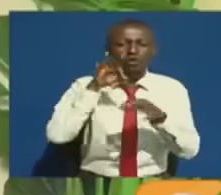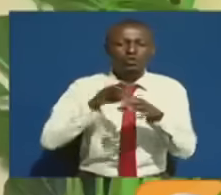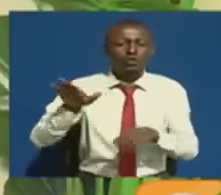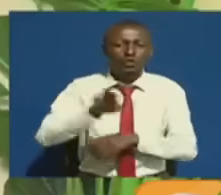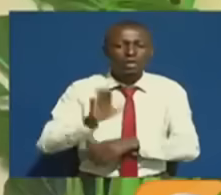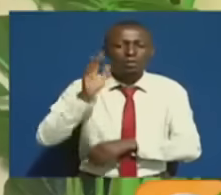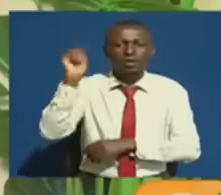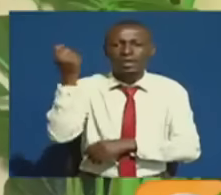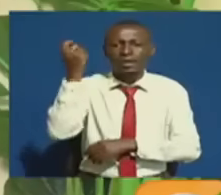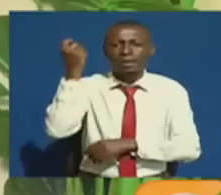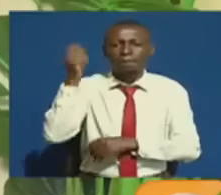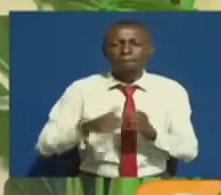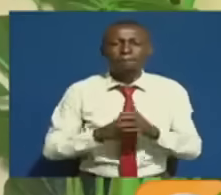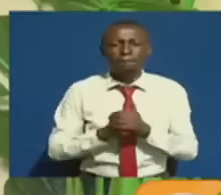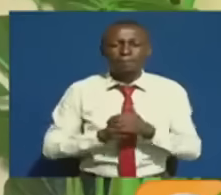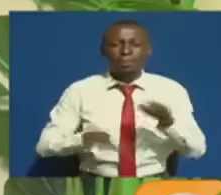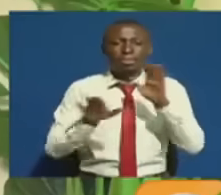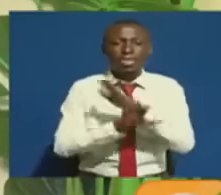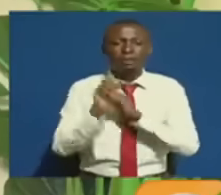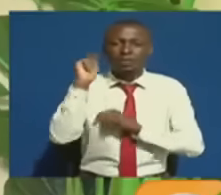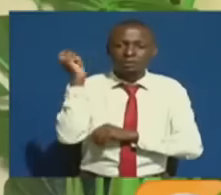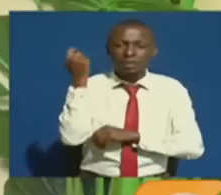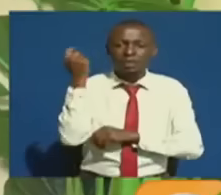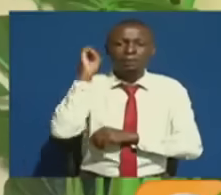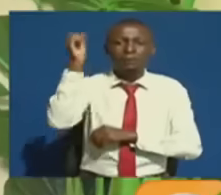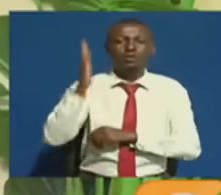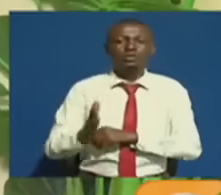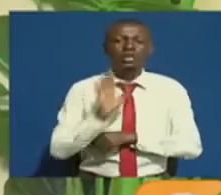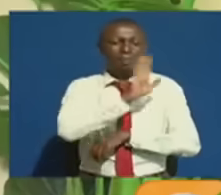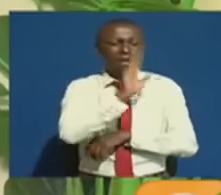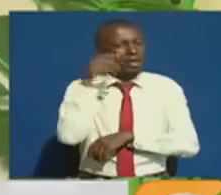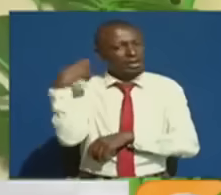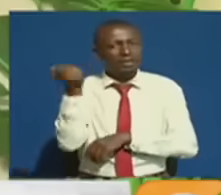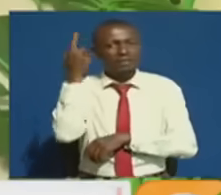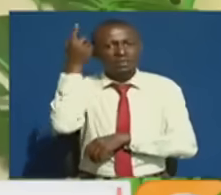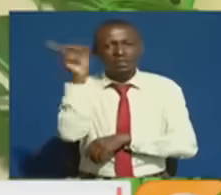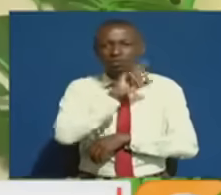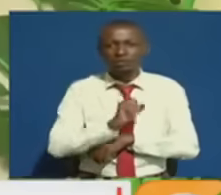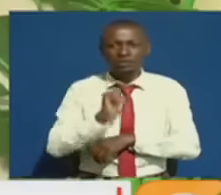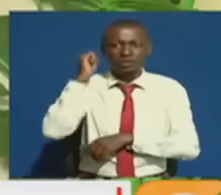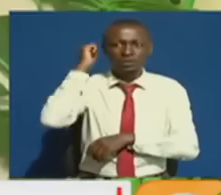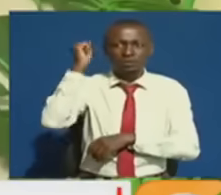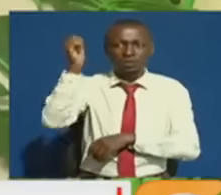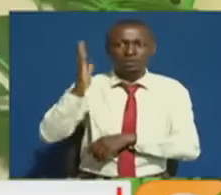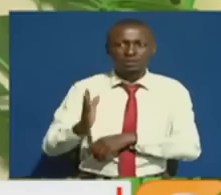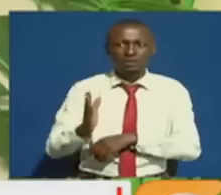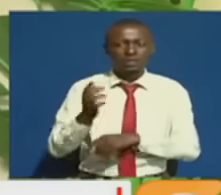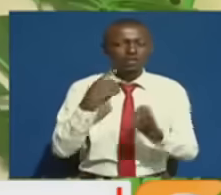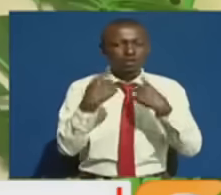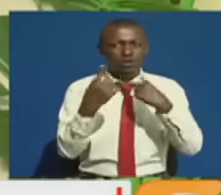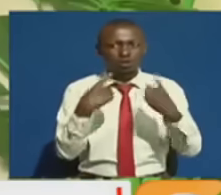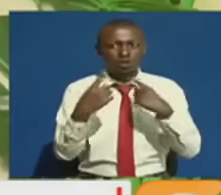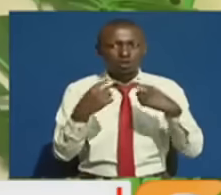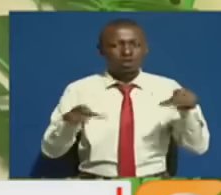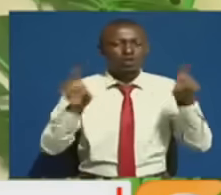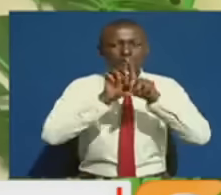deputy president is a politician. He understands when politicians are speaking and when